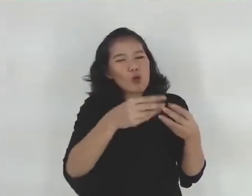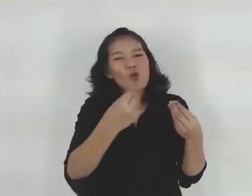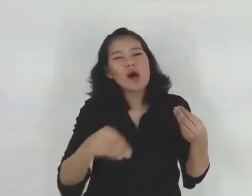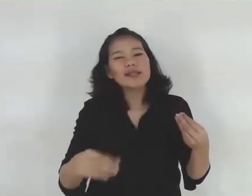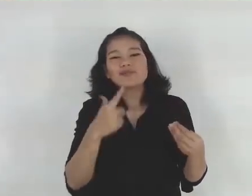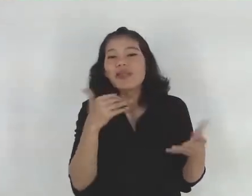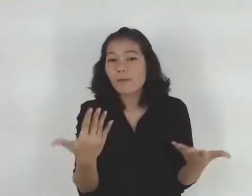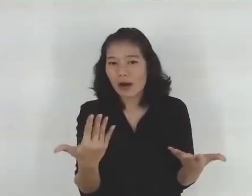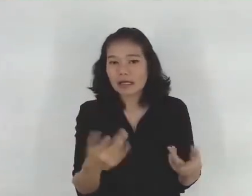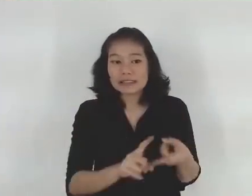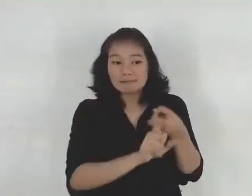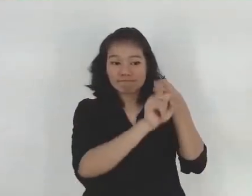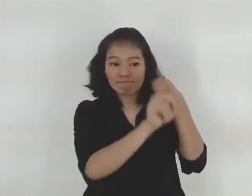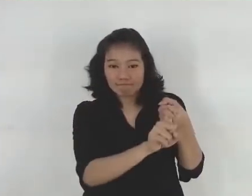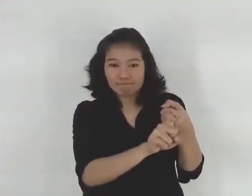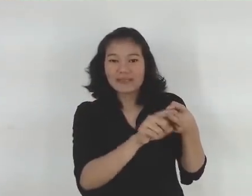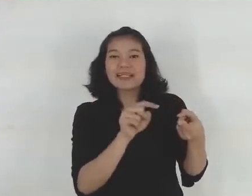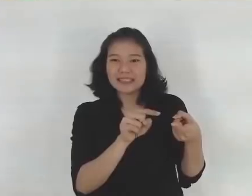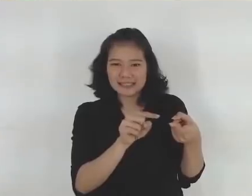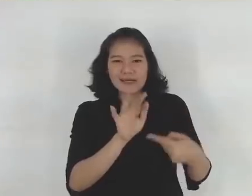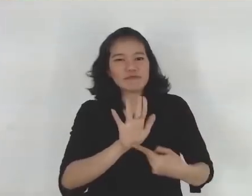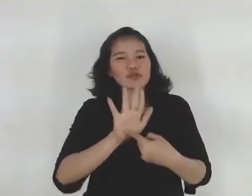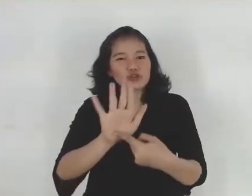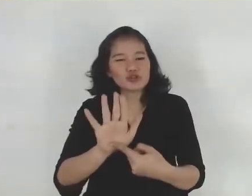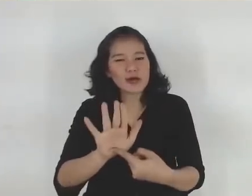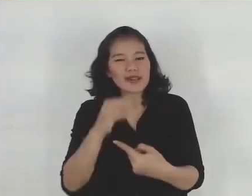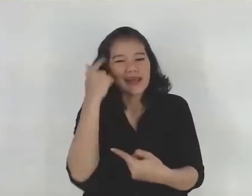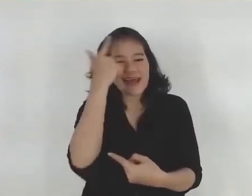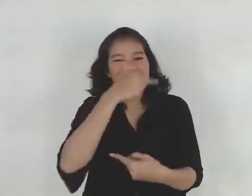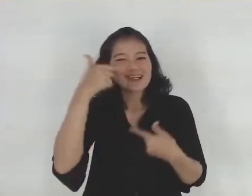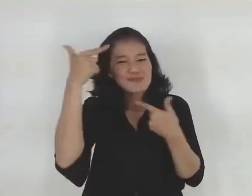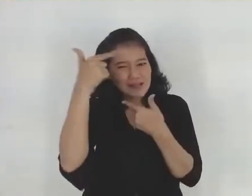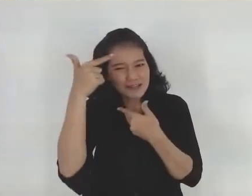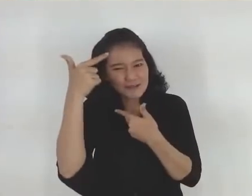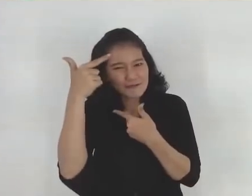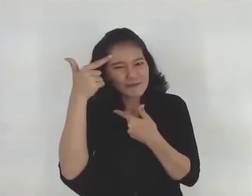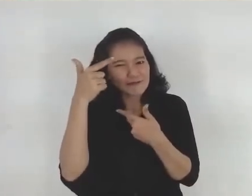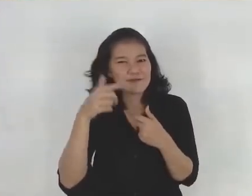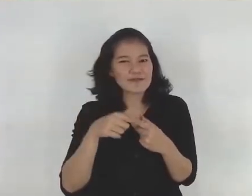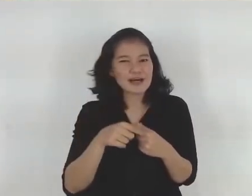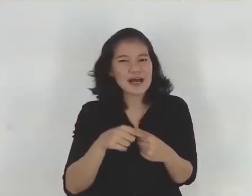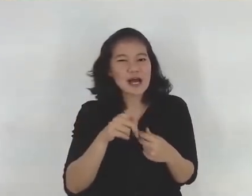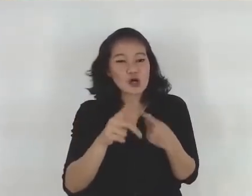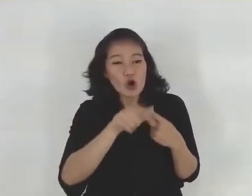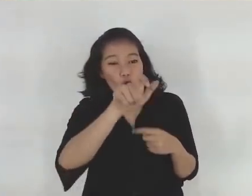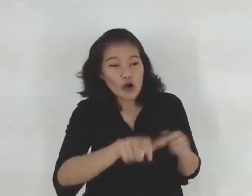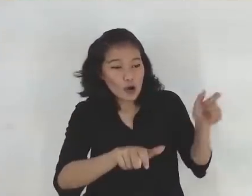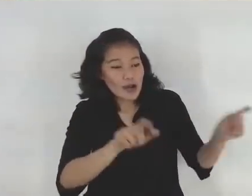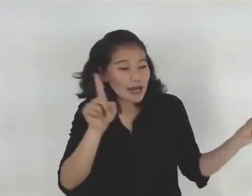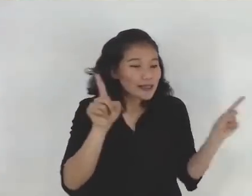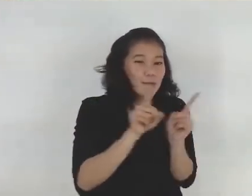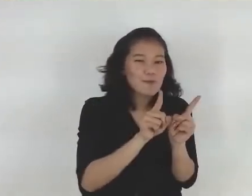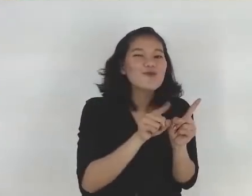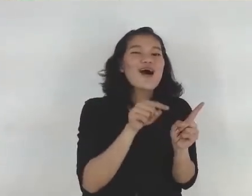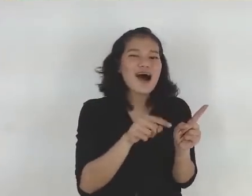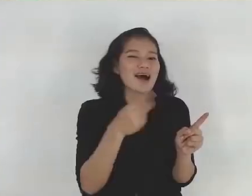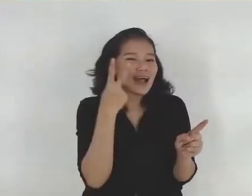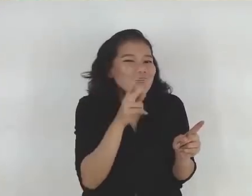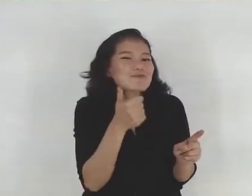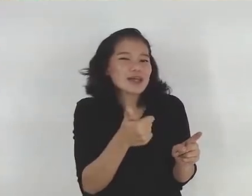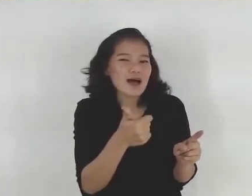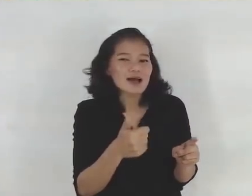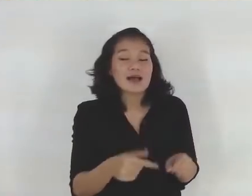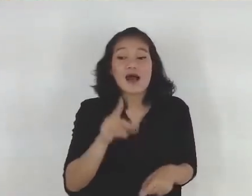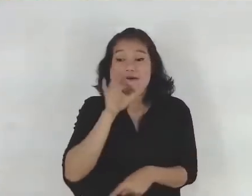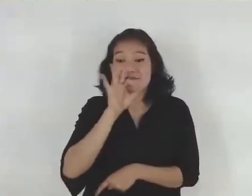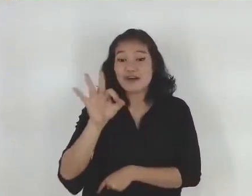kualitas relasi menentukan ekspresi dan kualitas perjumpaan melalui